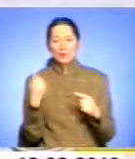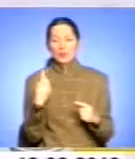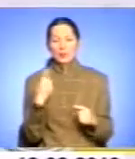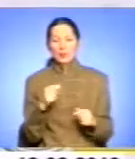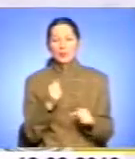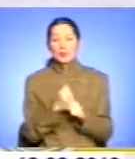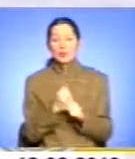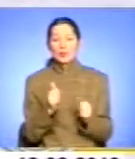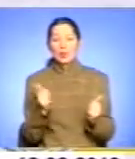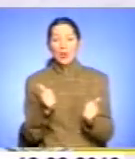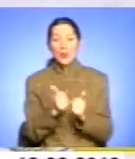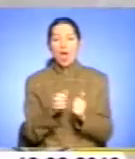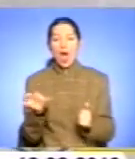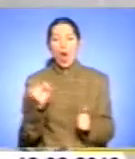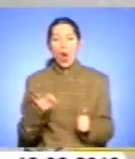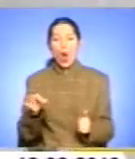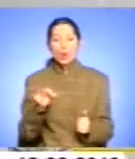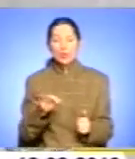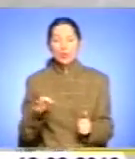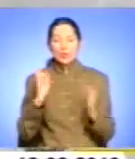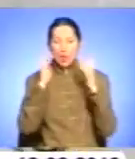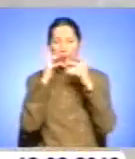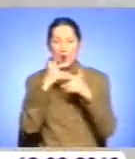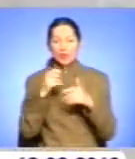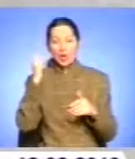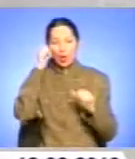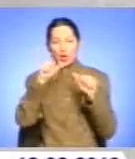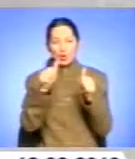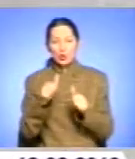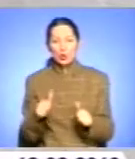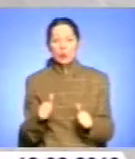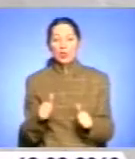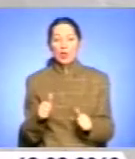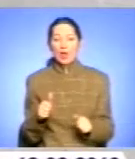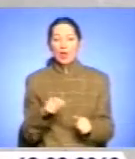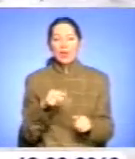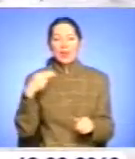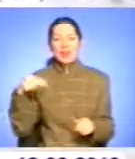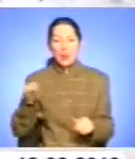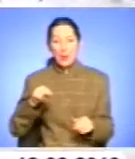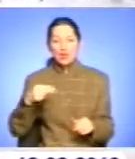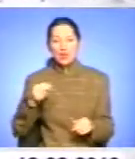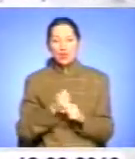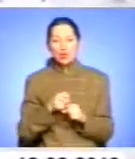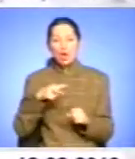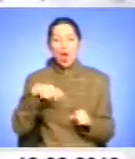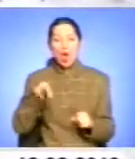острівка закоханих. Скульптор Сергій Дешливий із Запоріжжя працює з льодом уже 5 років. Каже,